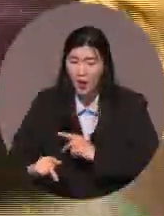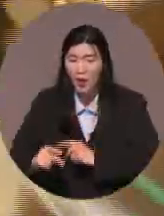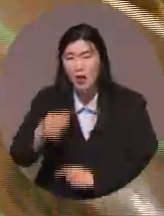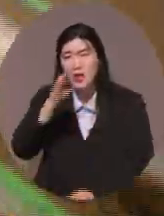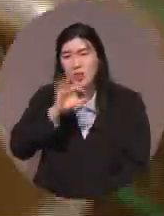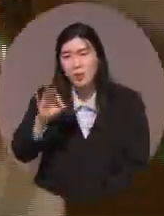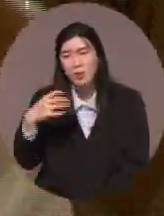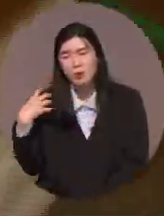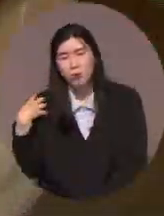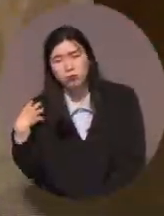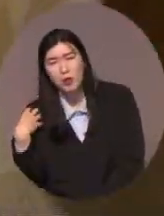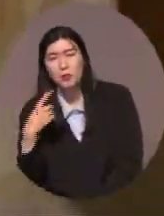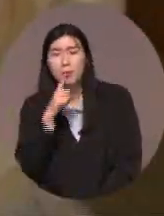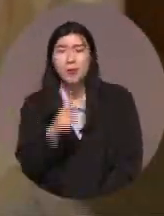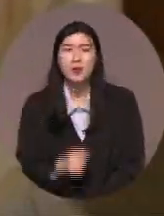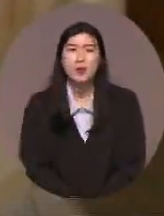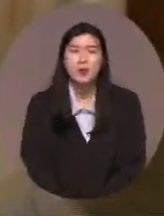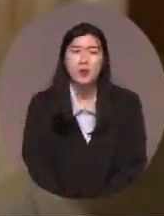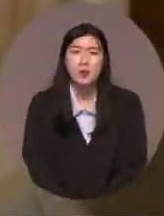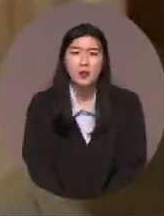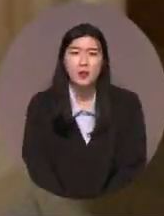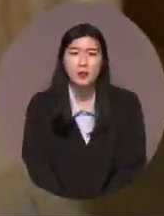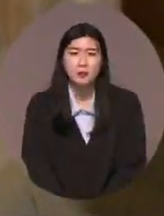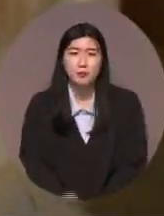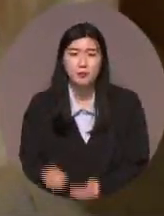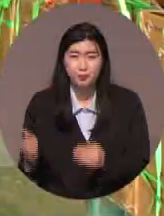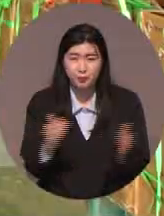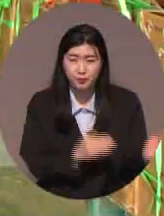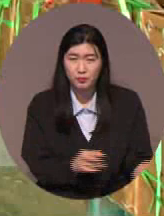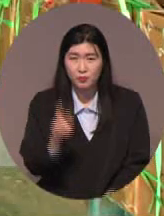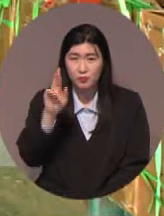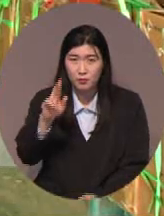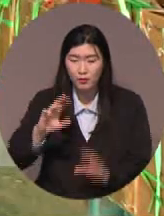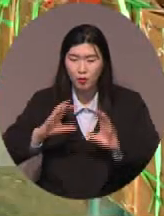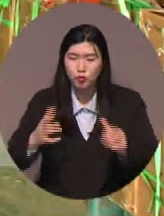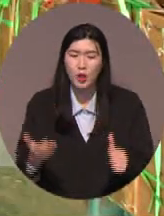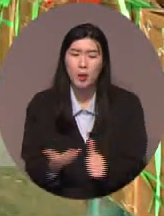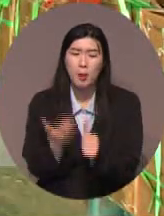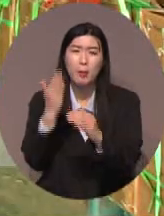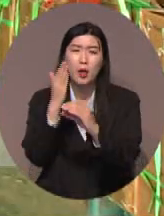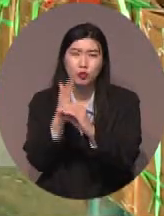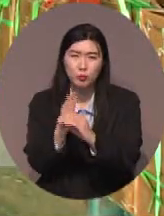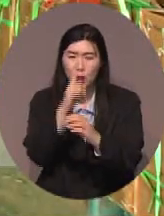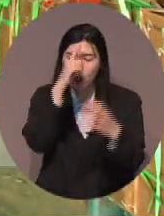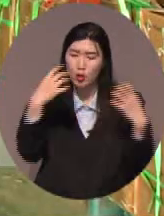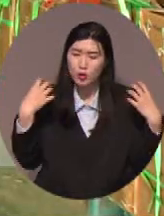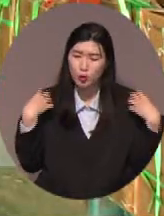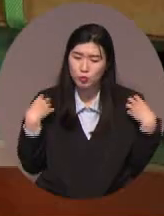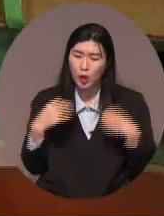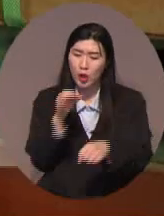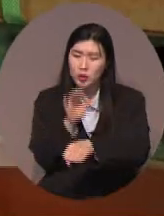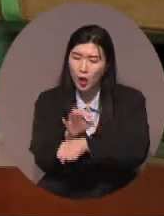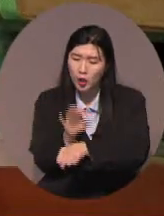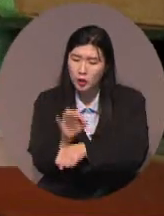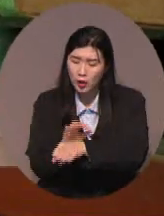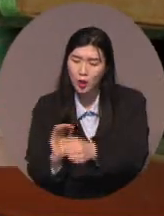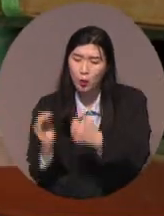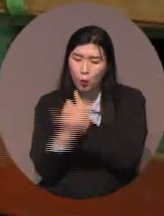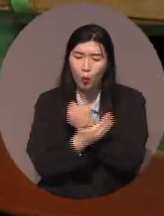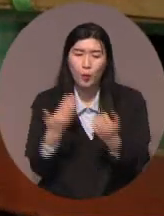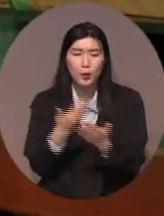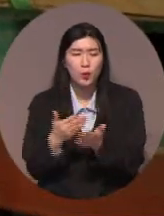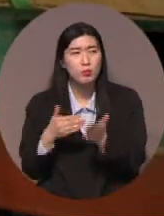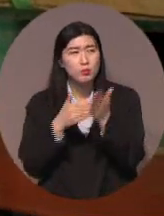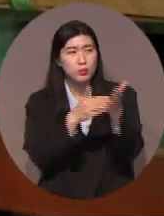없기 때문입니다. 또 인삼이 국가적인 농특산물인 만큼 수매도 정부가 책임지고 확대해 줄 것을